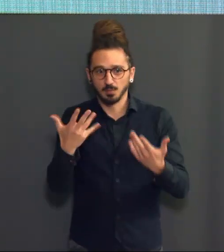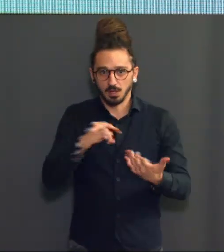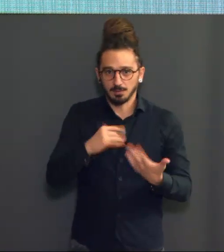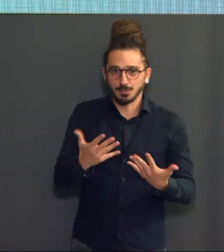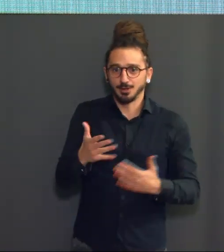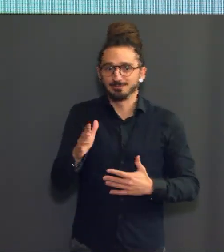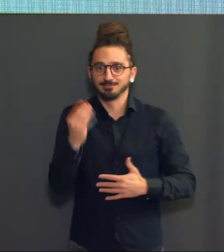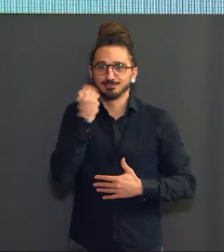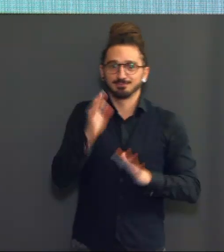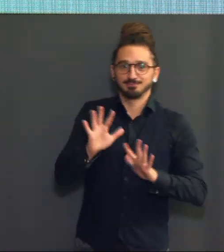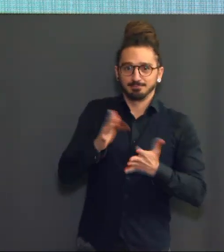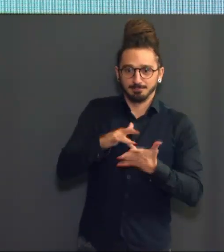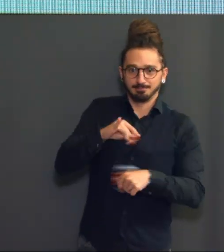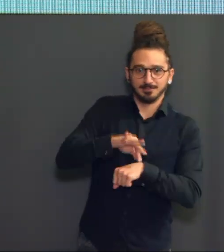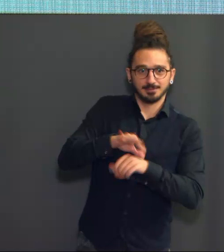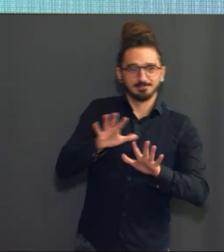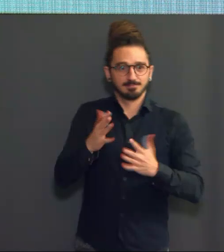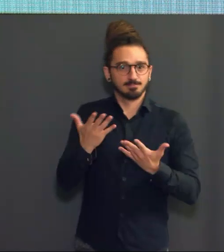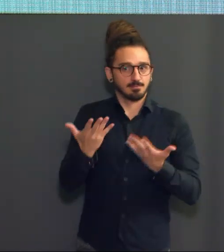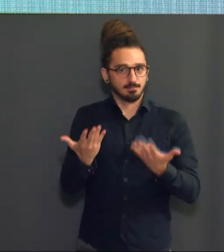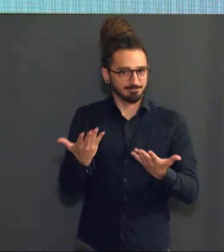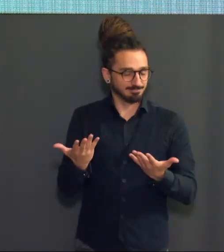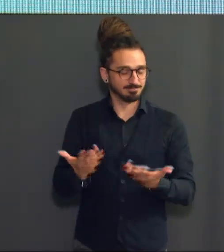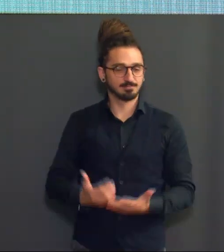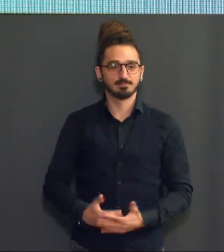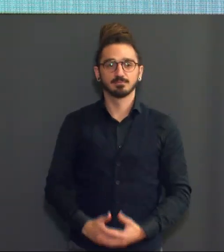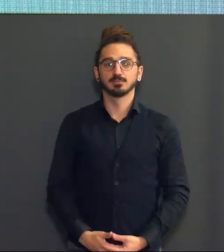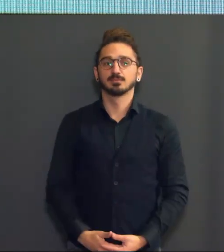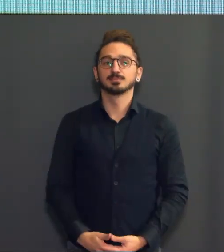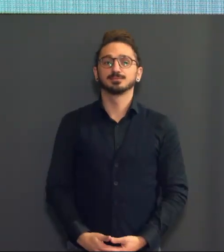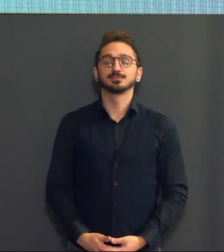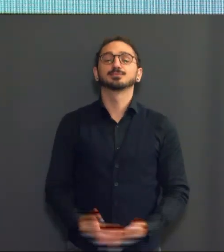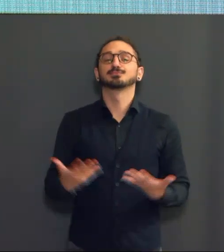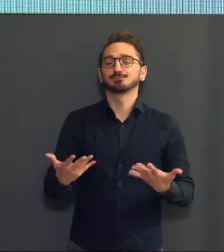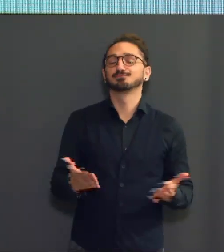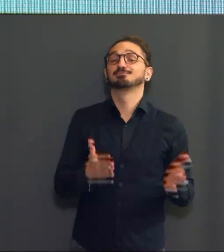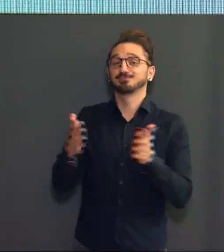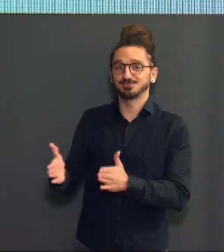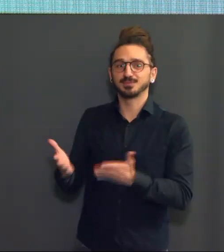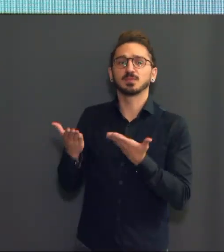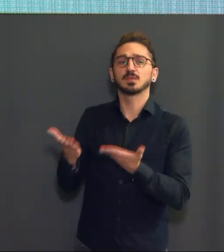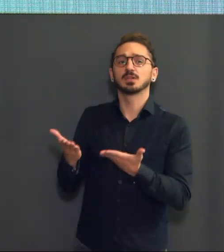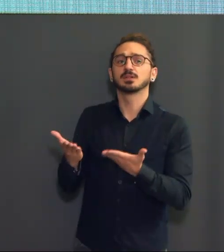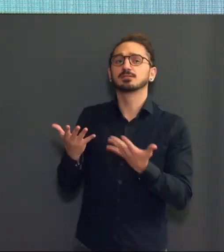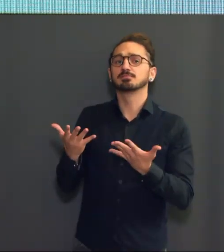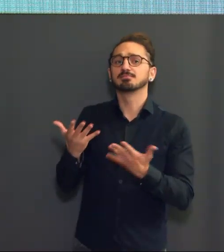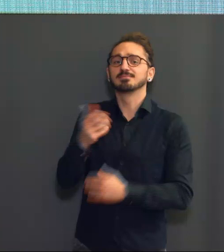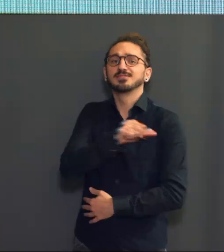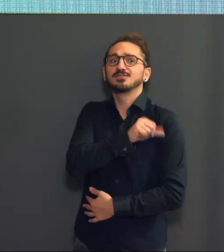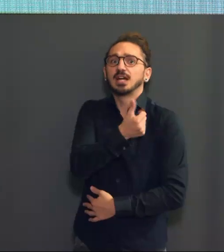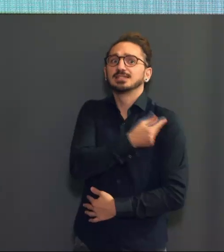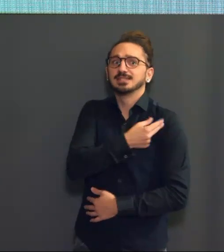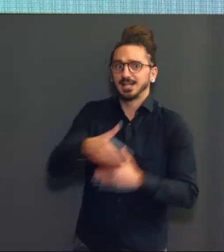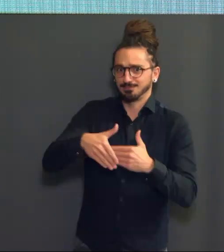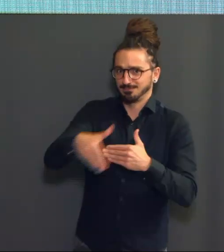Les livraisons de vaccins vont s'accélérer fortement au cours des prochaines